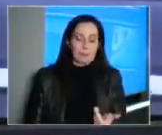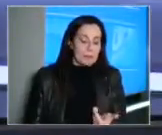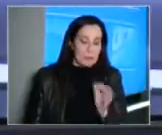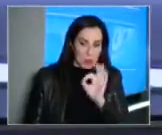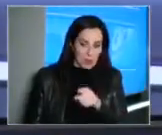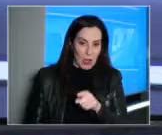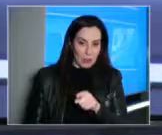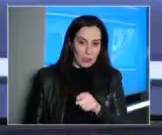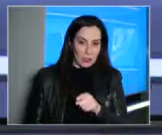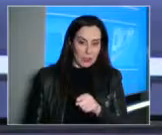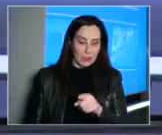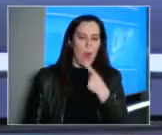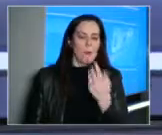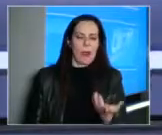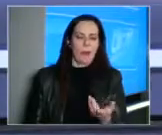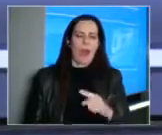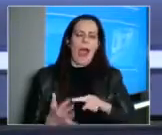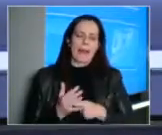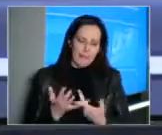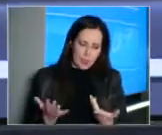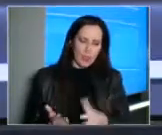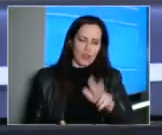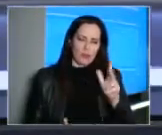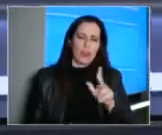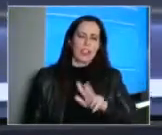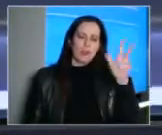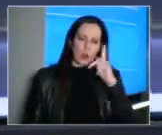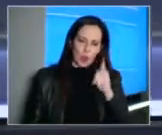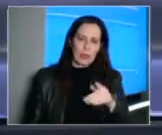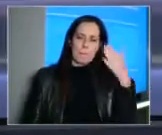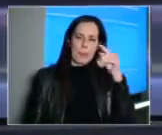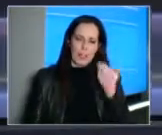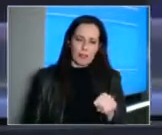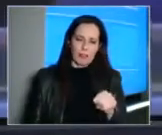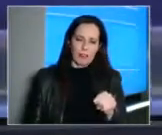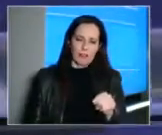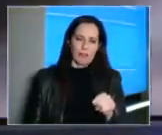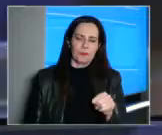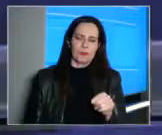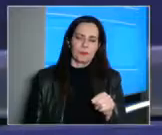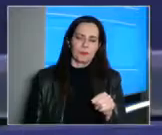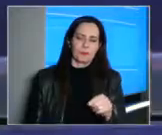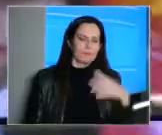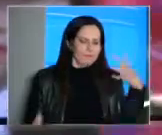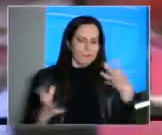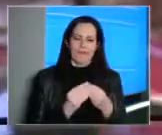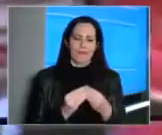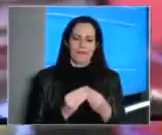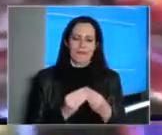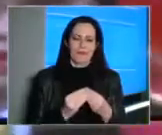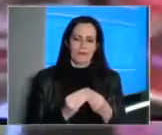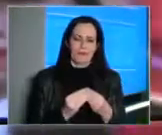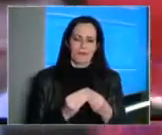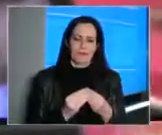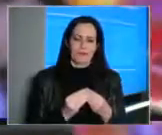ומבחינתו זה עצם שהוא זורק, זאת אומרת הכוונות של צפון קוריאה היא מדינה שלאורך כל השנים